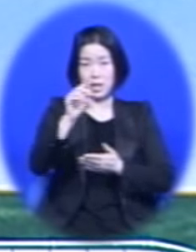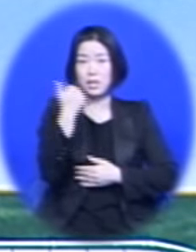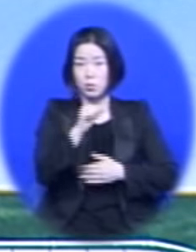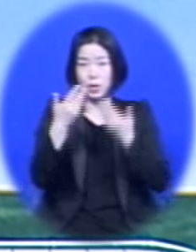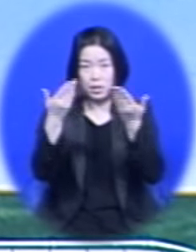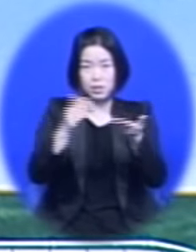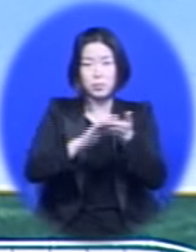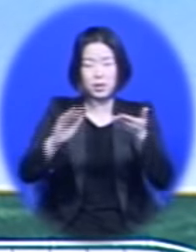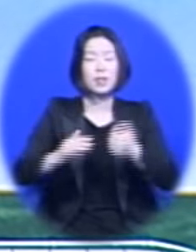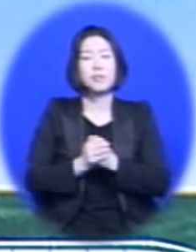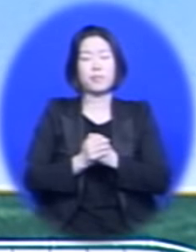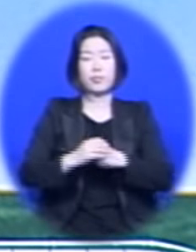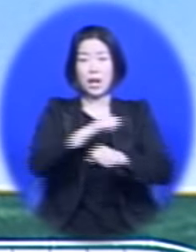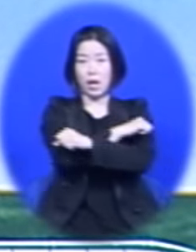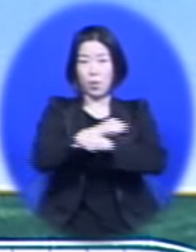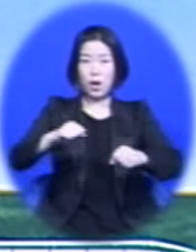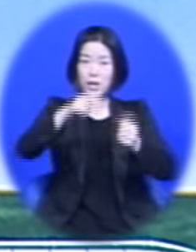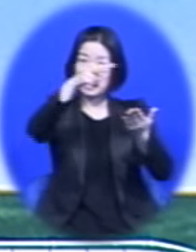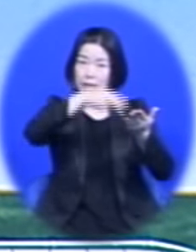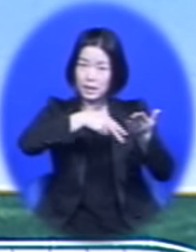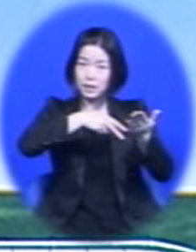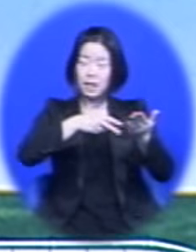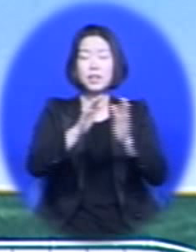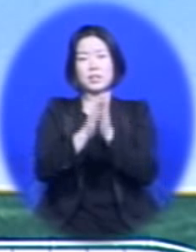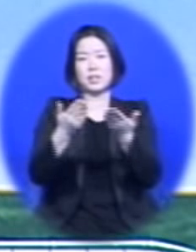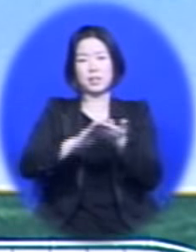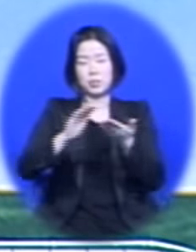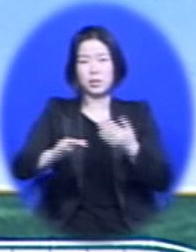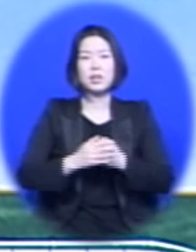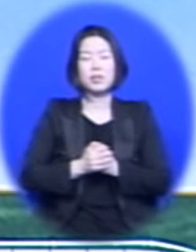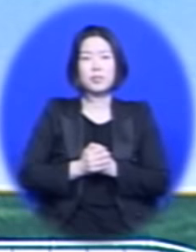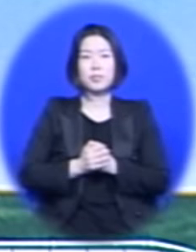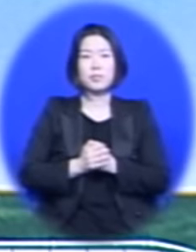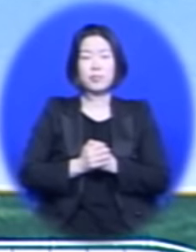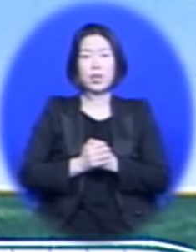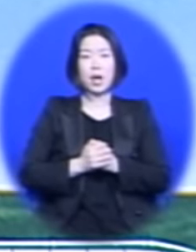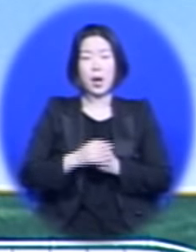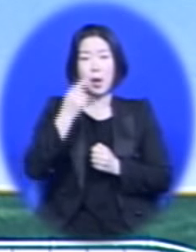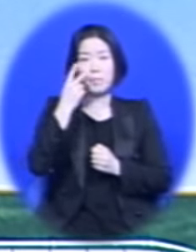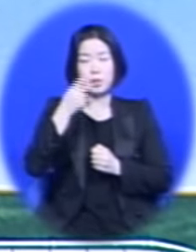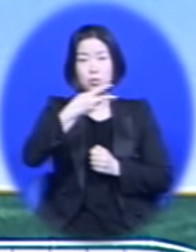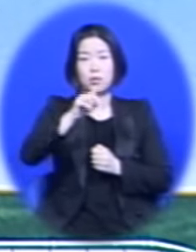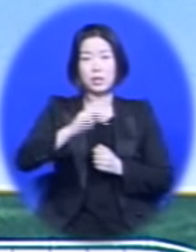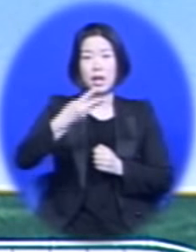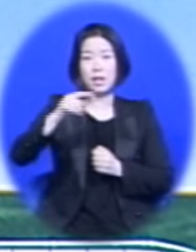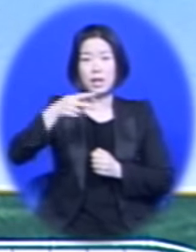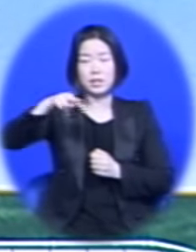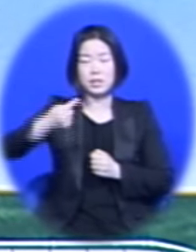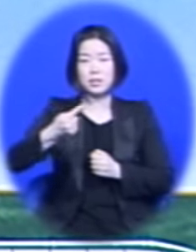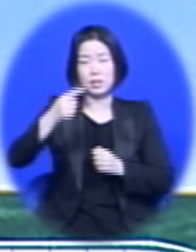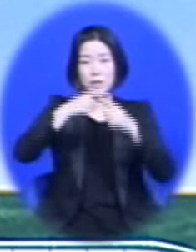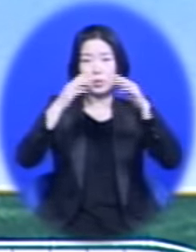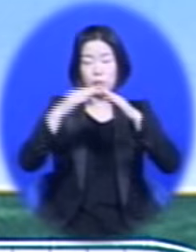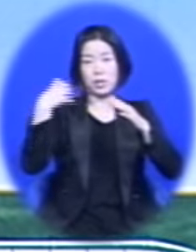드리려고 합니다. 광야를 읽다라는 책입니다. 미국 달라스에서 목회하는 이진희 목사님이 쓰신